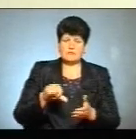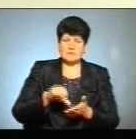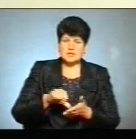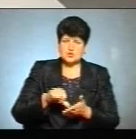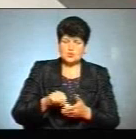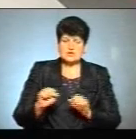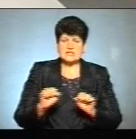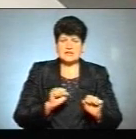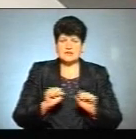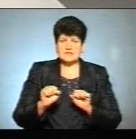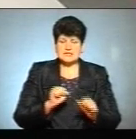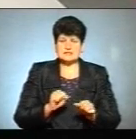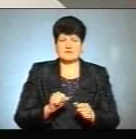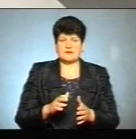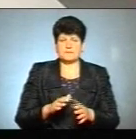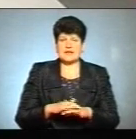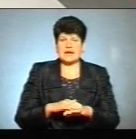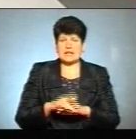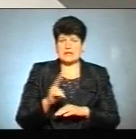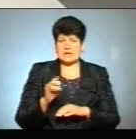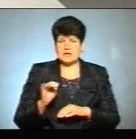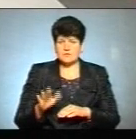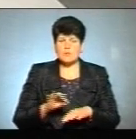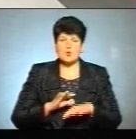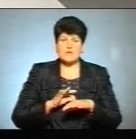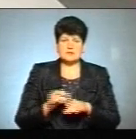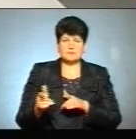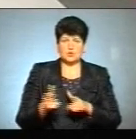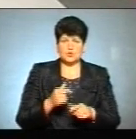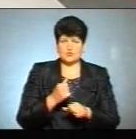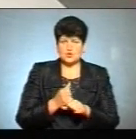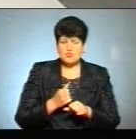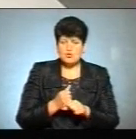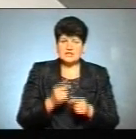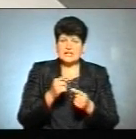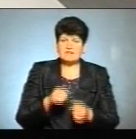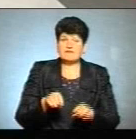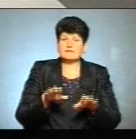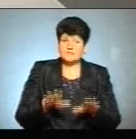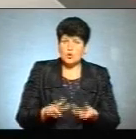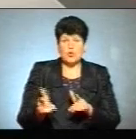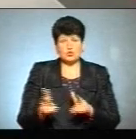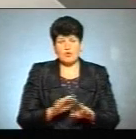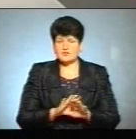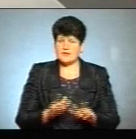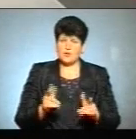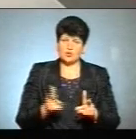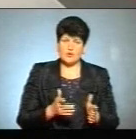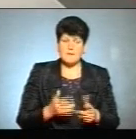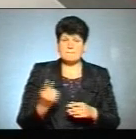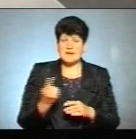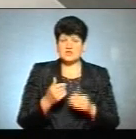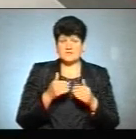керівництва самих ринків, провести підготовчу роботу і визначитися, чи готові, чи ні. Тому у нас перший